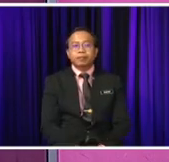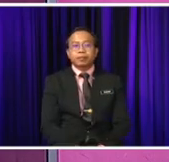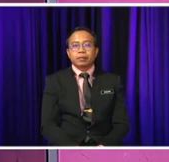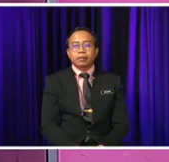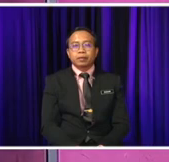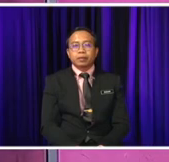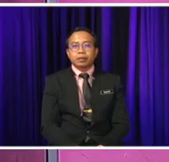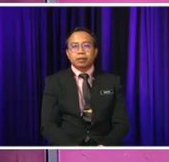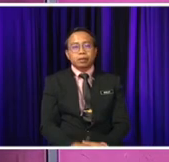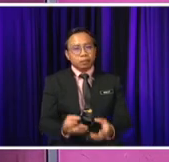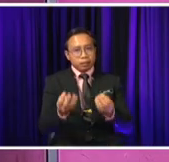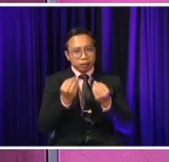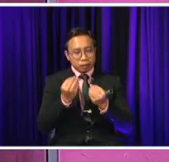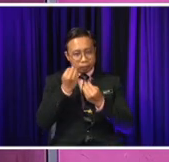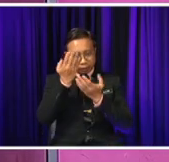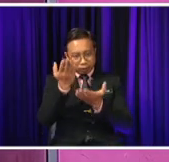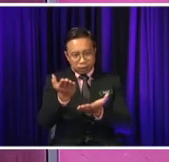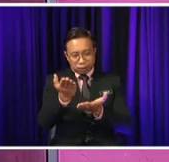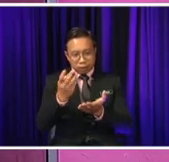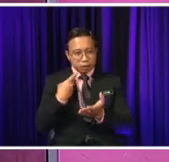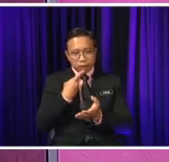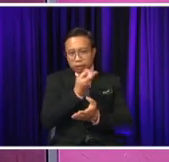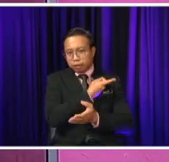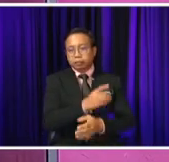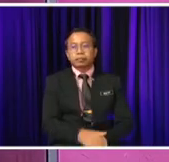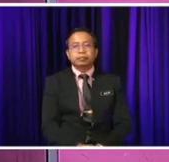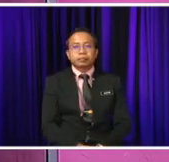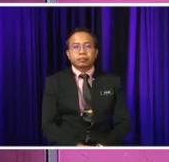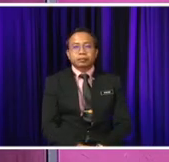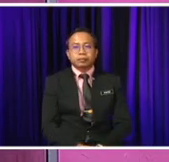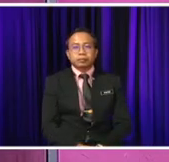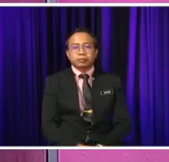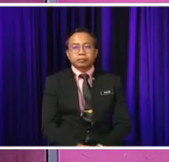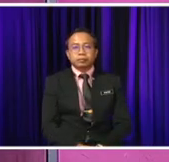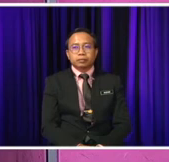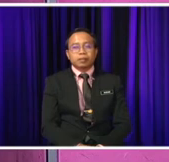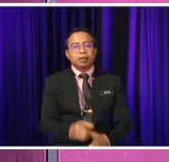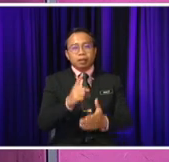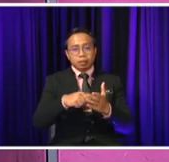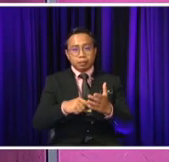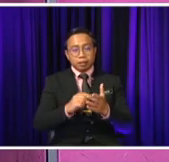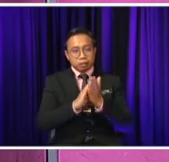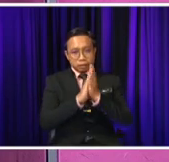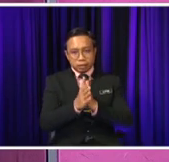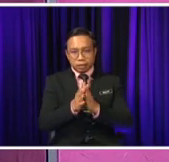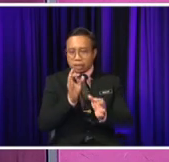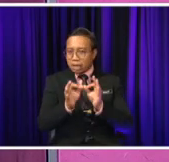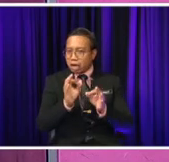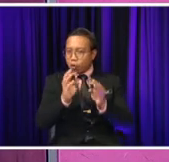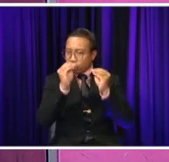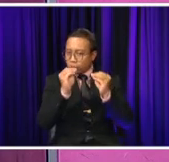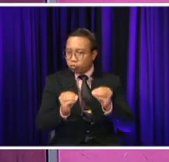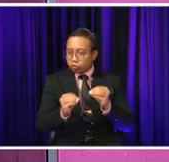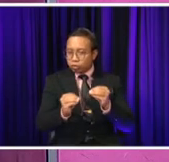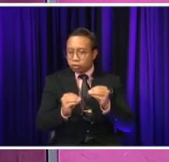dia minta pandangan masih pendapat gitu lah kalau dia minta CSS Apa yang akan terjadi jika manusia mengabaikan